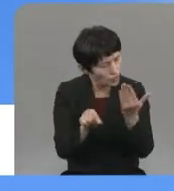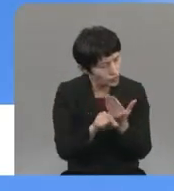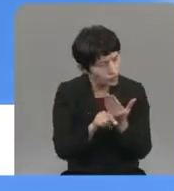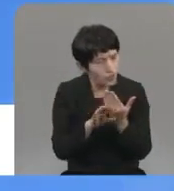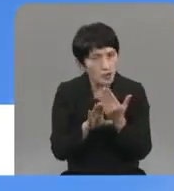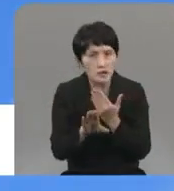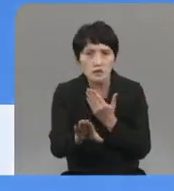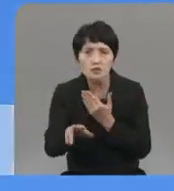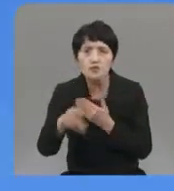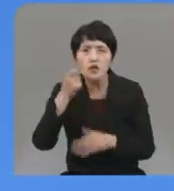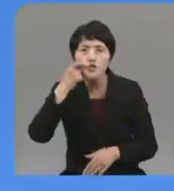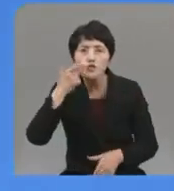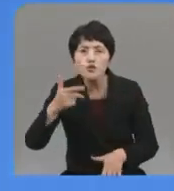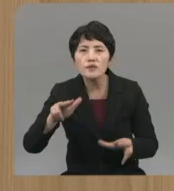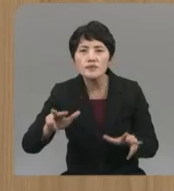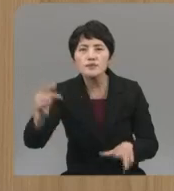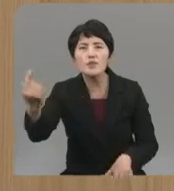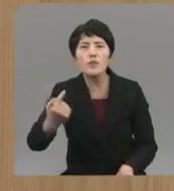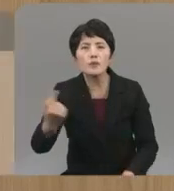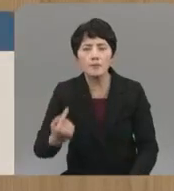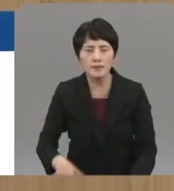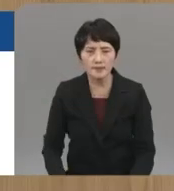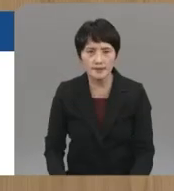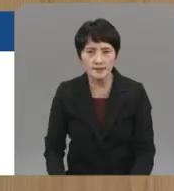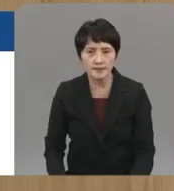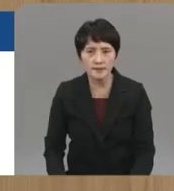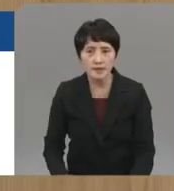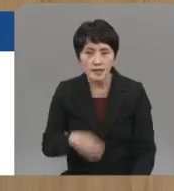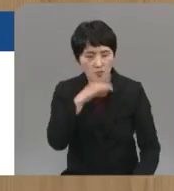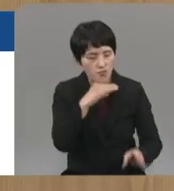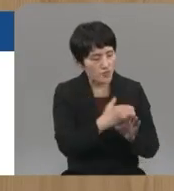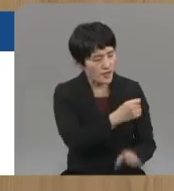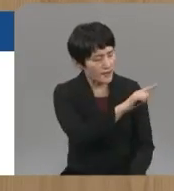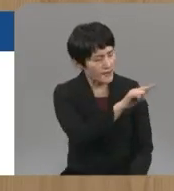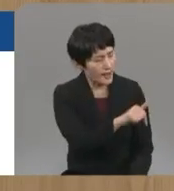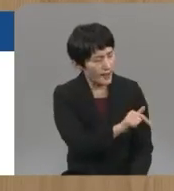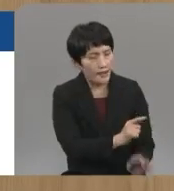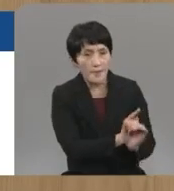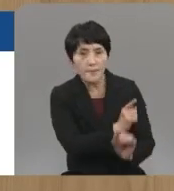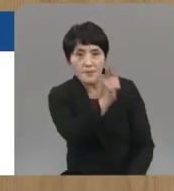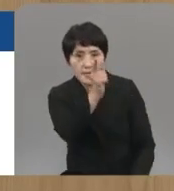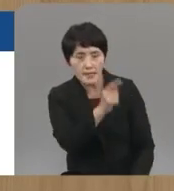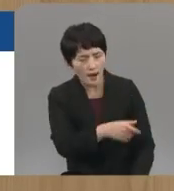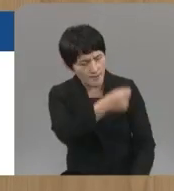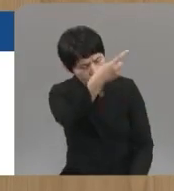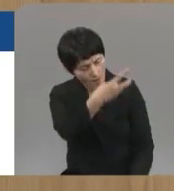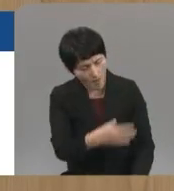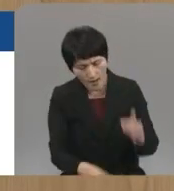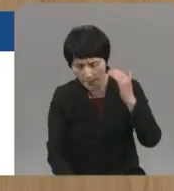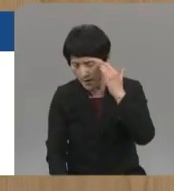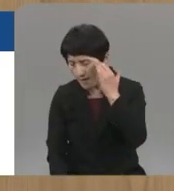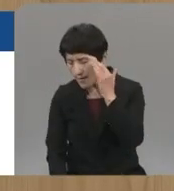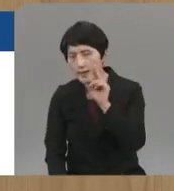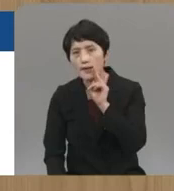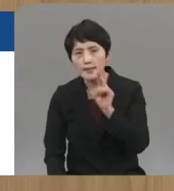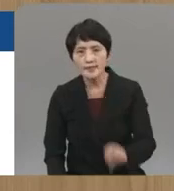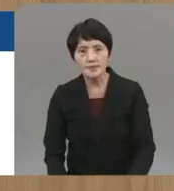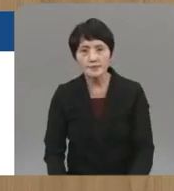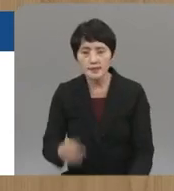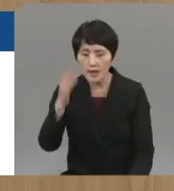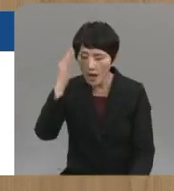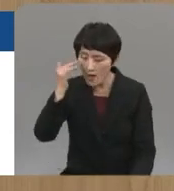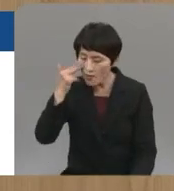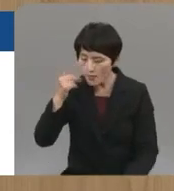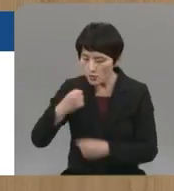Yong yang sedang berlangsung antara militer Korea Selatan dan Amerika Serikat gugus tempur kapal induk Amerika Serikat yang mengerahkan kapal induk